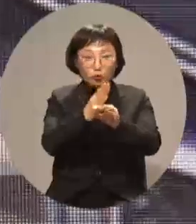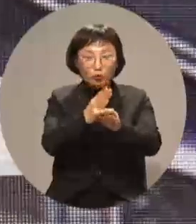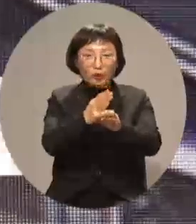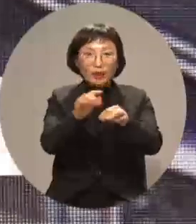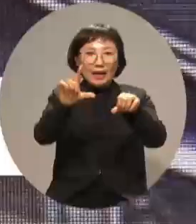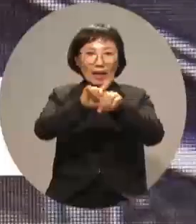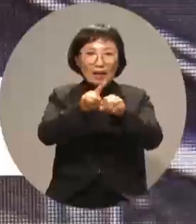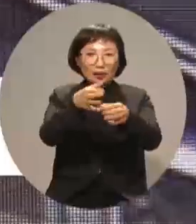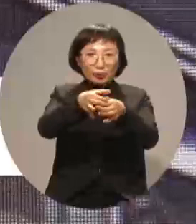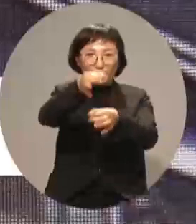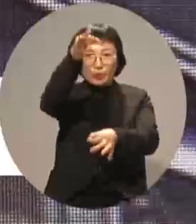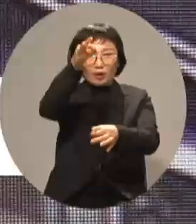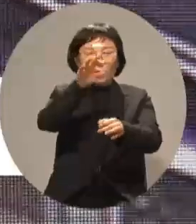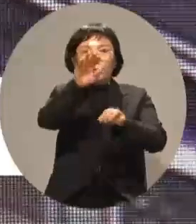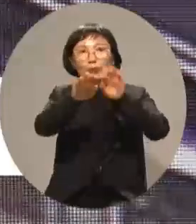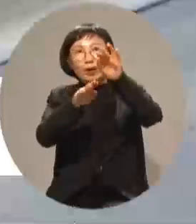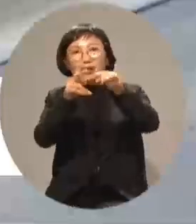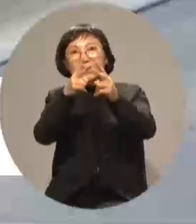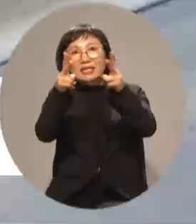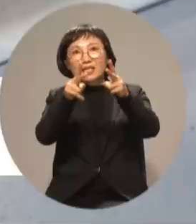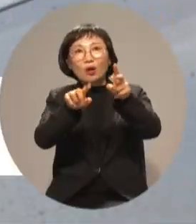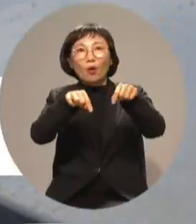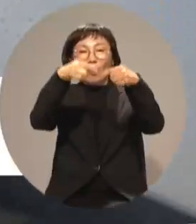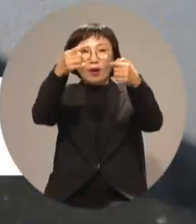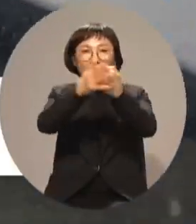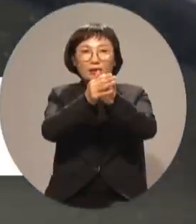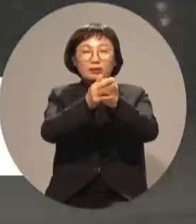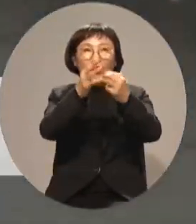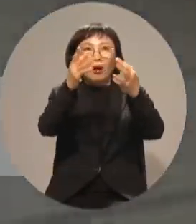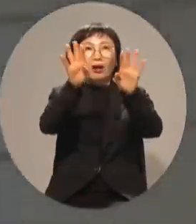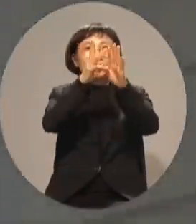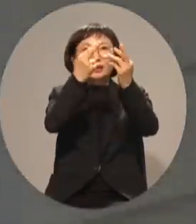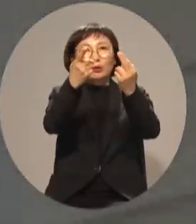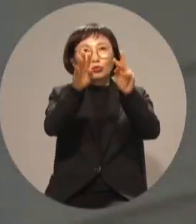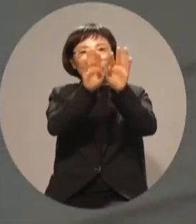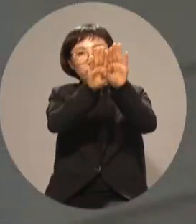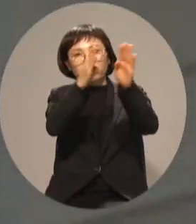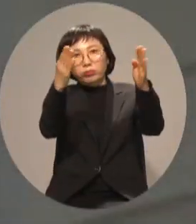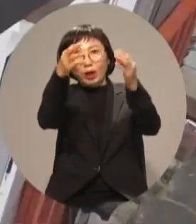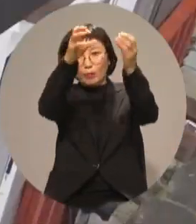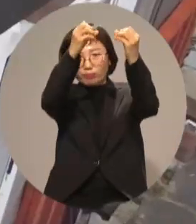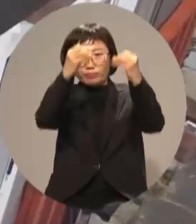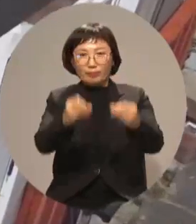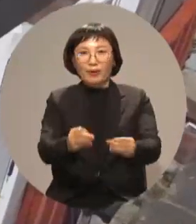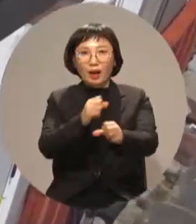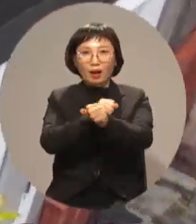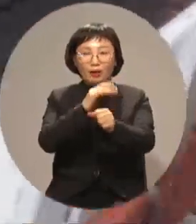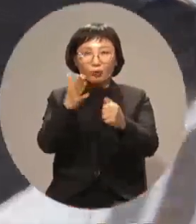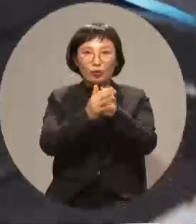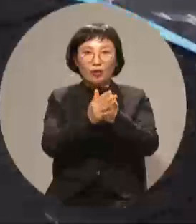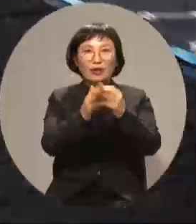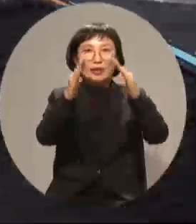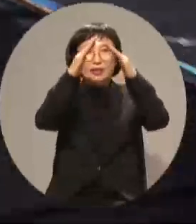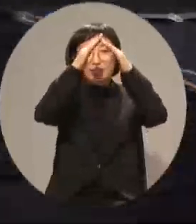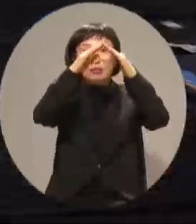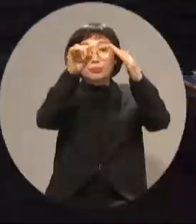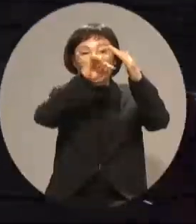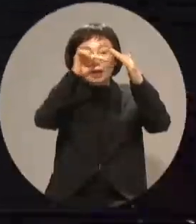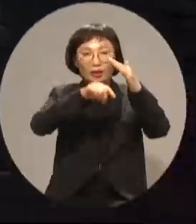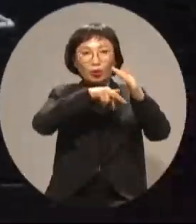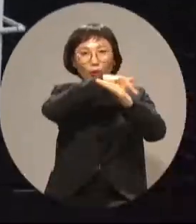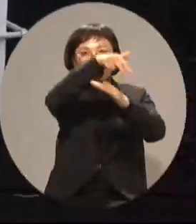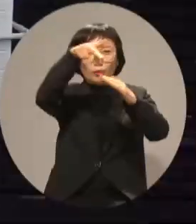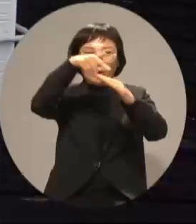2층으로 올라간 뒤 잠금장치가 허술한 창문을 뜯어 냅니다 용의자는 지붕을 타고 돌아다니면서